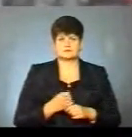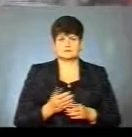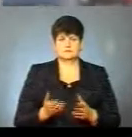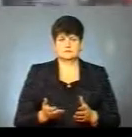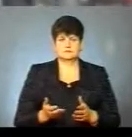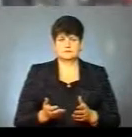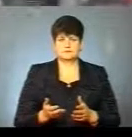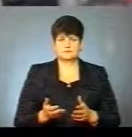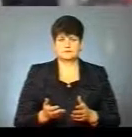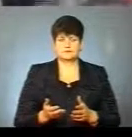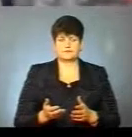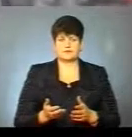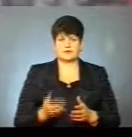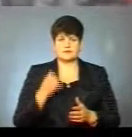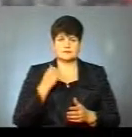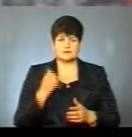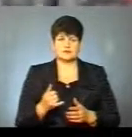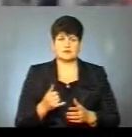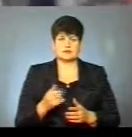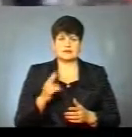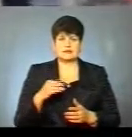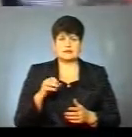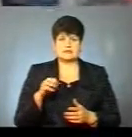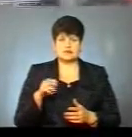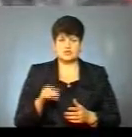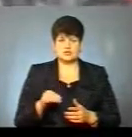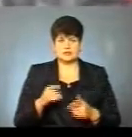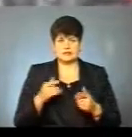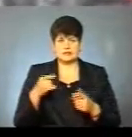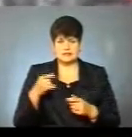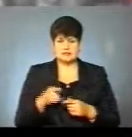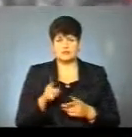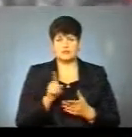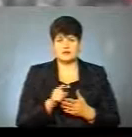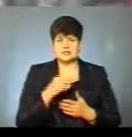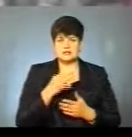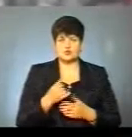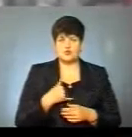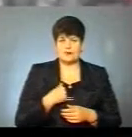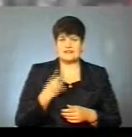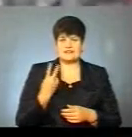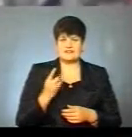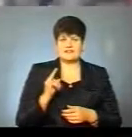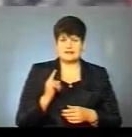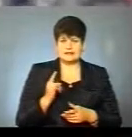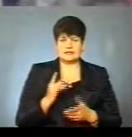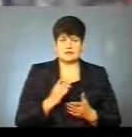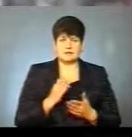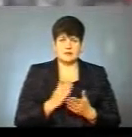коли телефонуєте до диспетчера на таксі, ви повинні повідомити, що в мене дві дитини, які